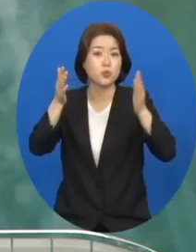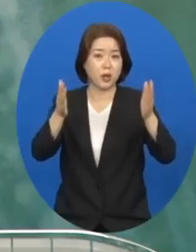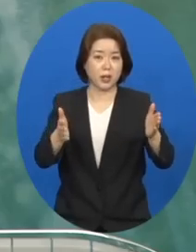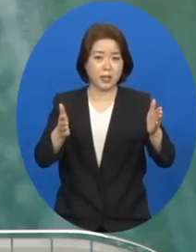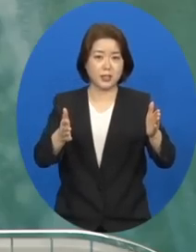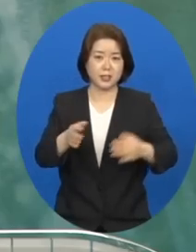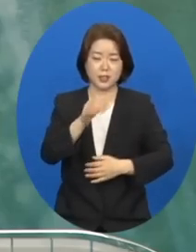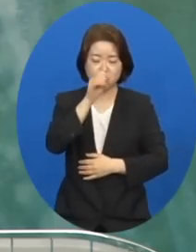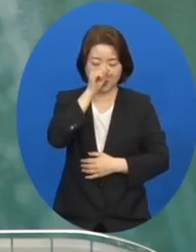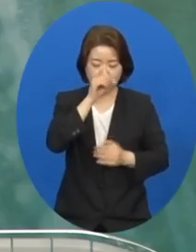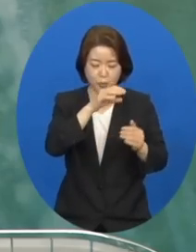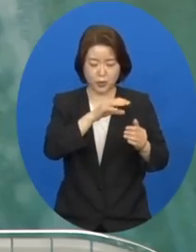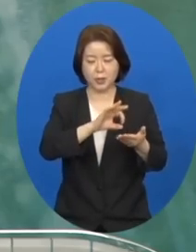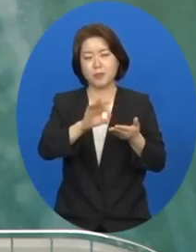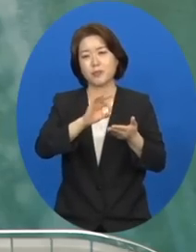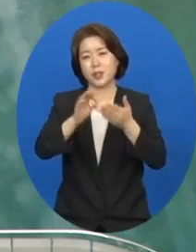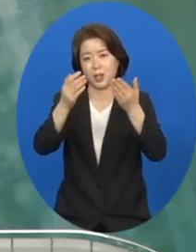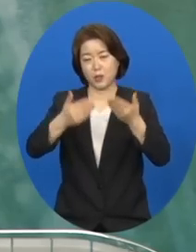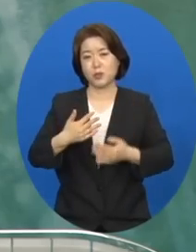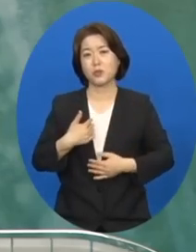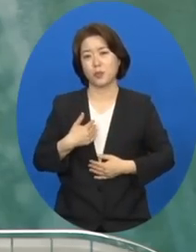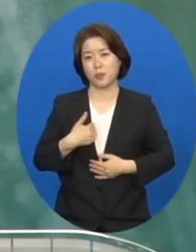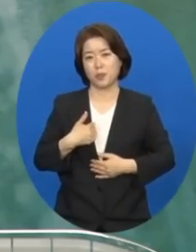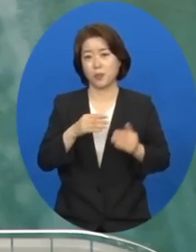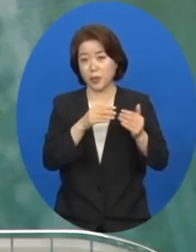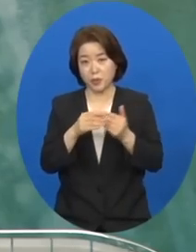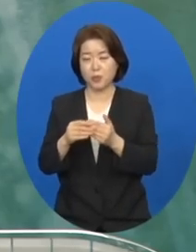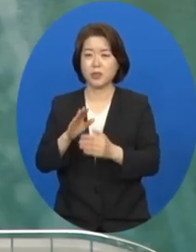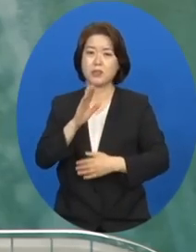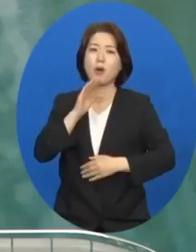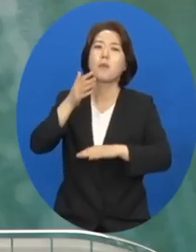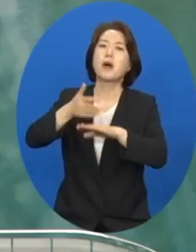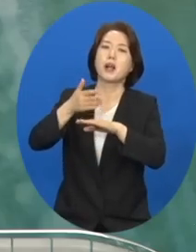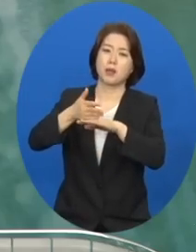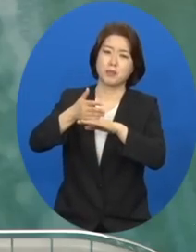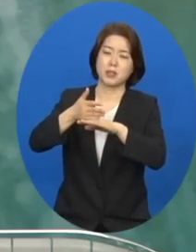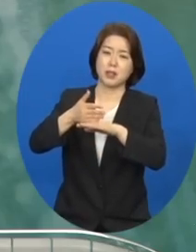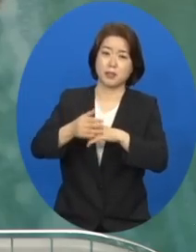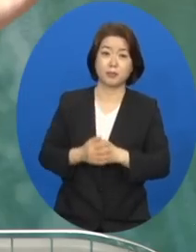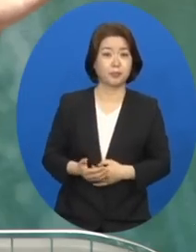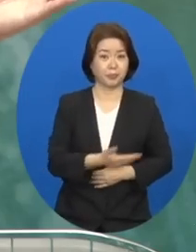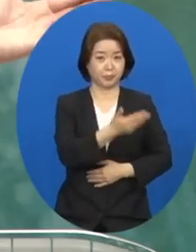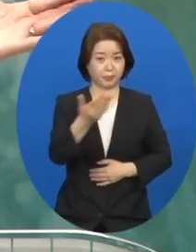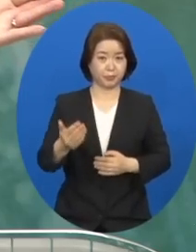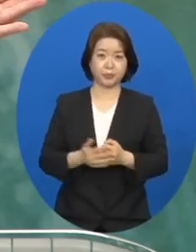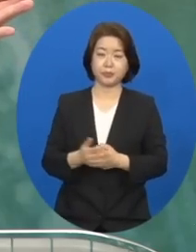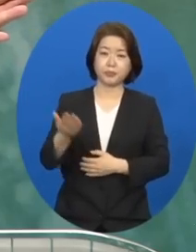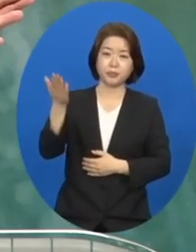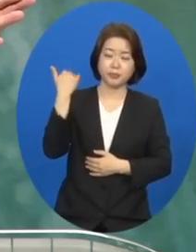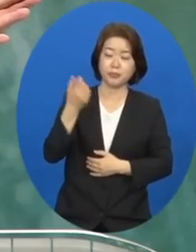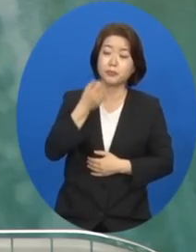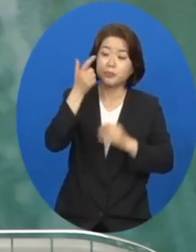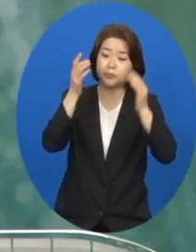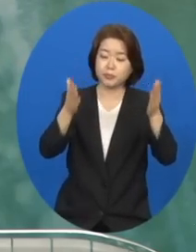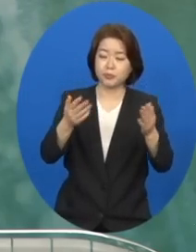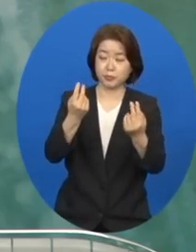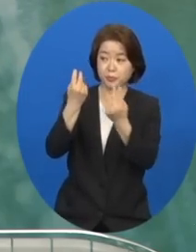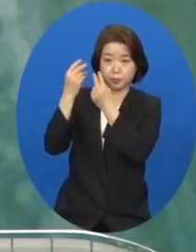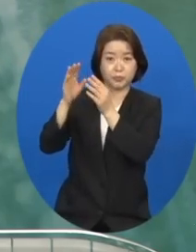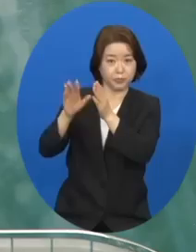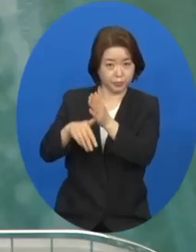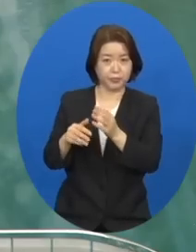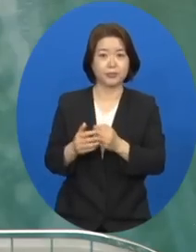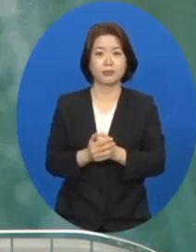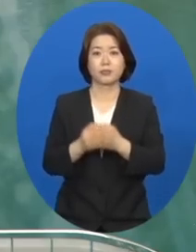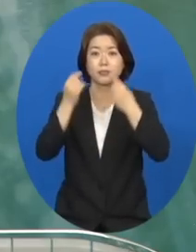선하게 이용 사용해 주시고 저를 사용해 주셔서 너무나 감사했어요 여러분들이 지난 반년을 돌아볼 때에 분명히